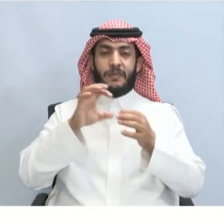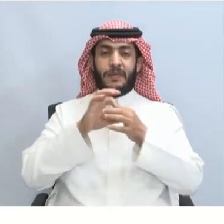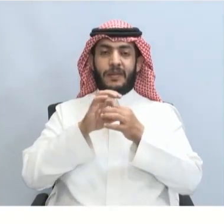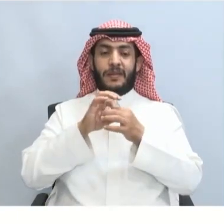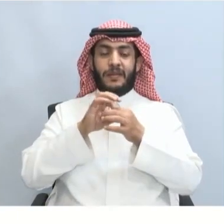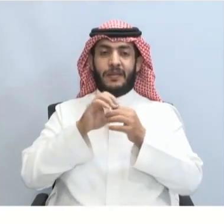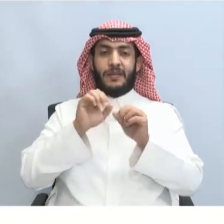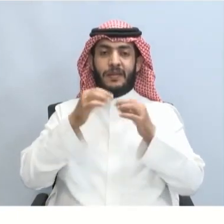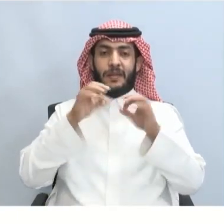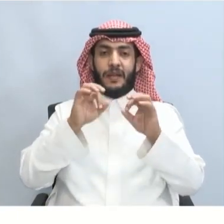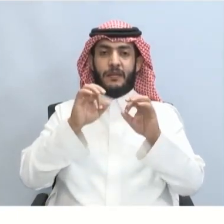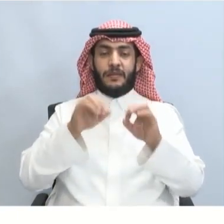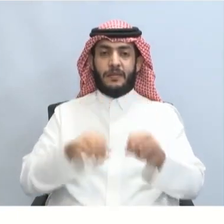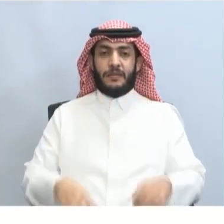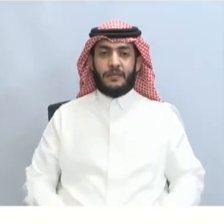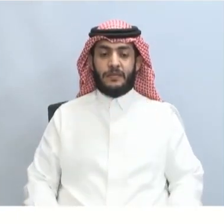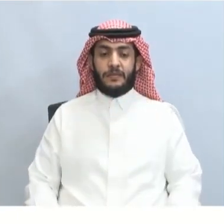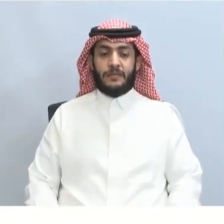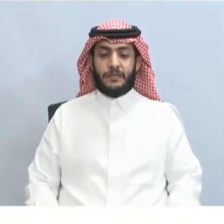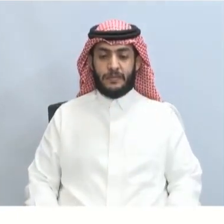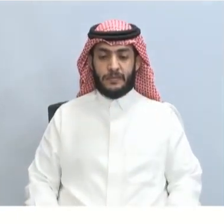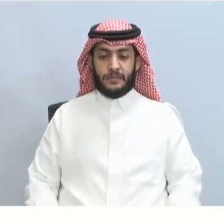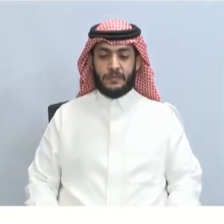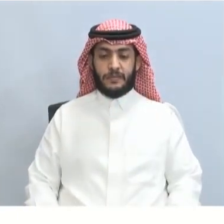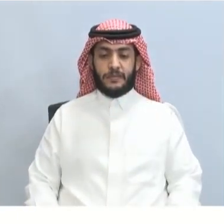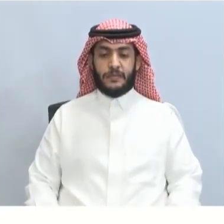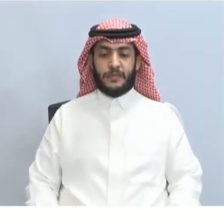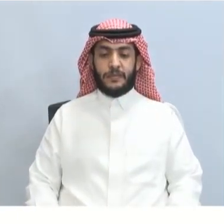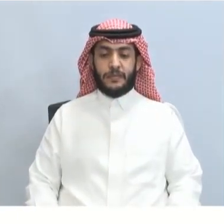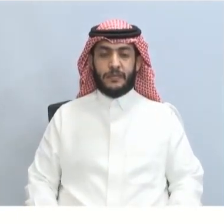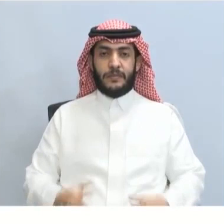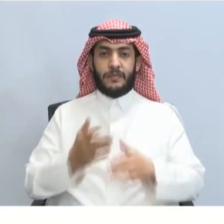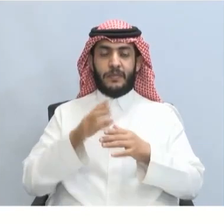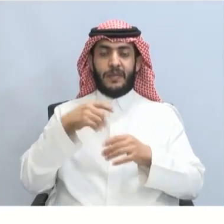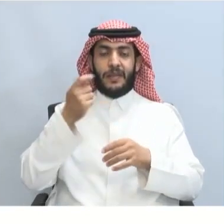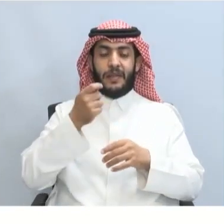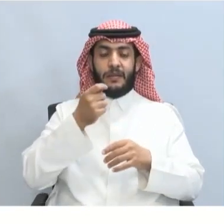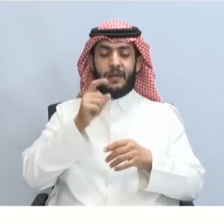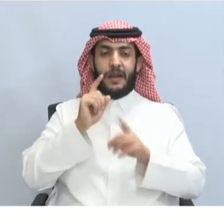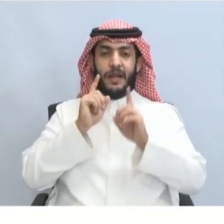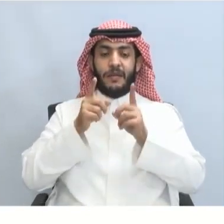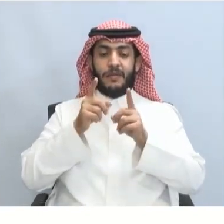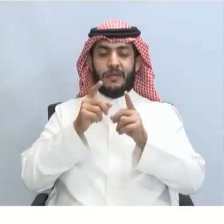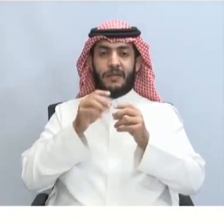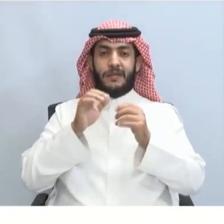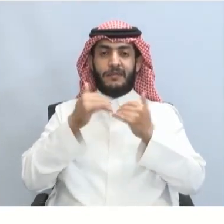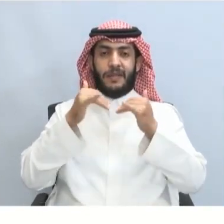دت اش تي ام ال ثم نقوم بكتابه الاوامر